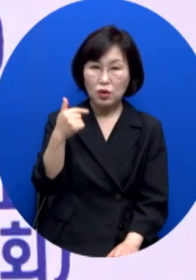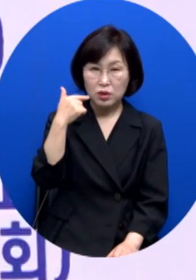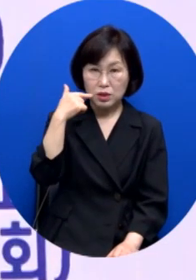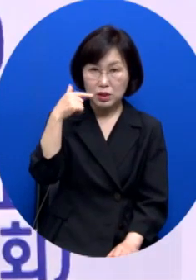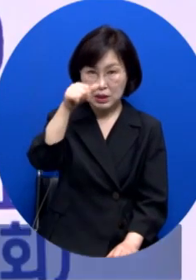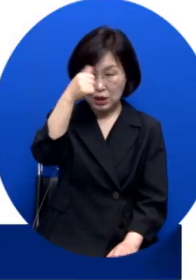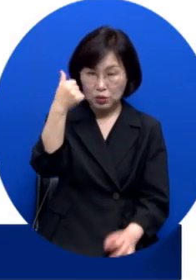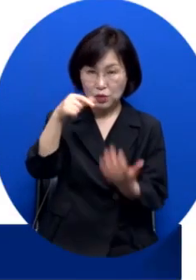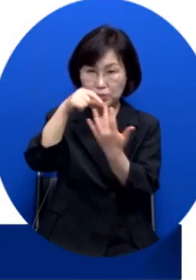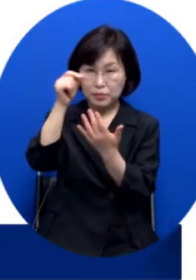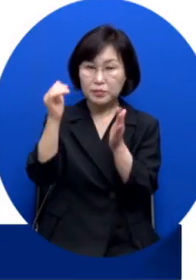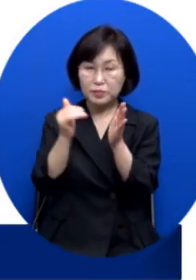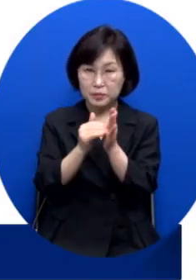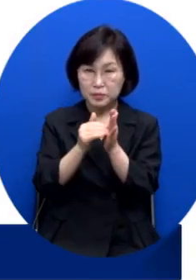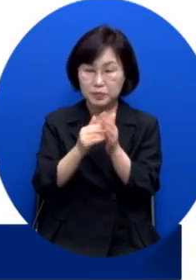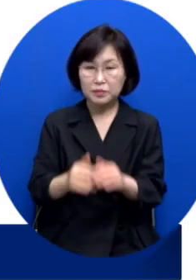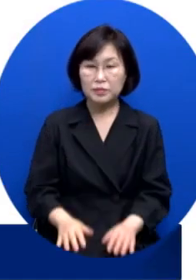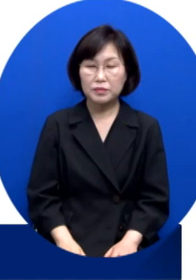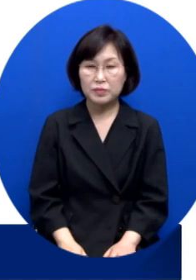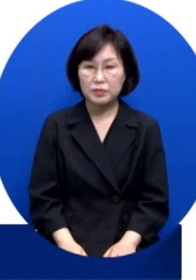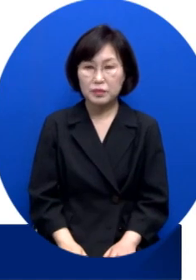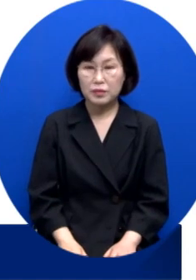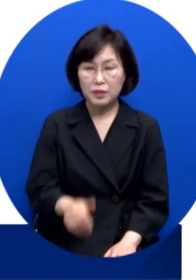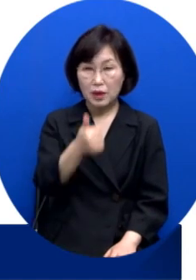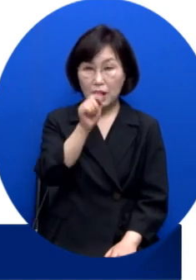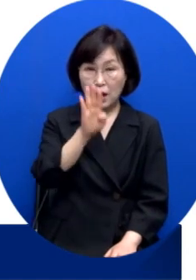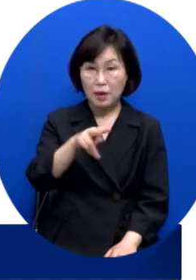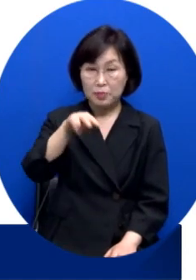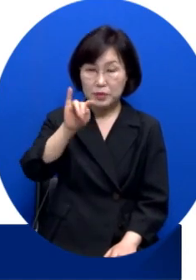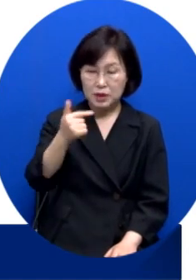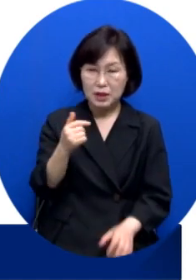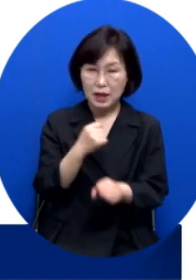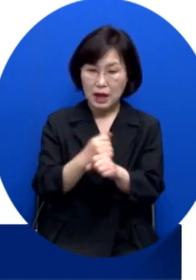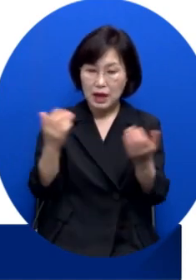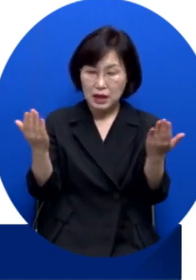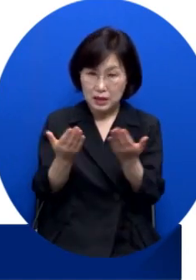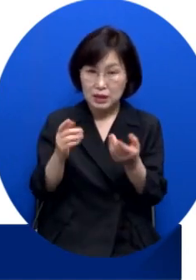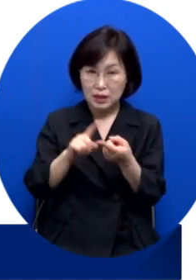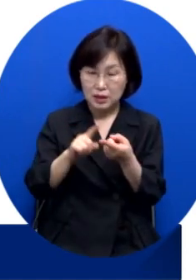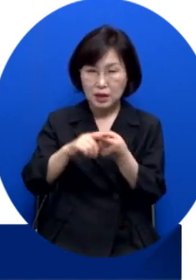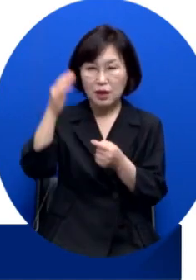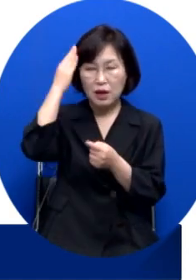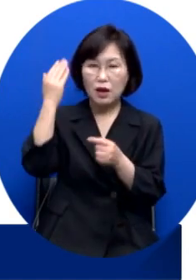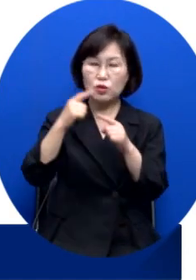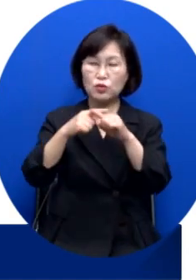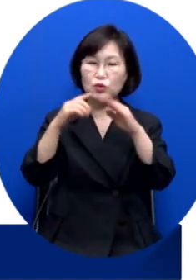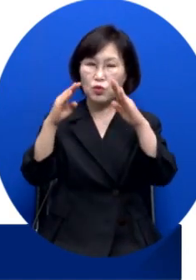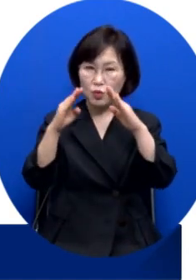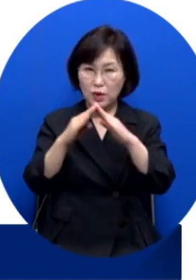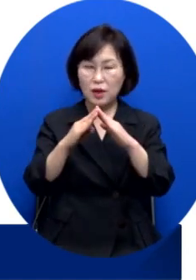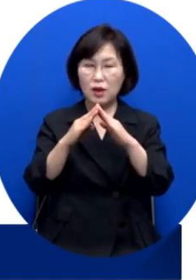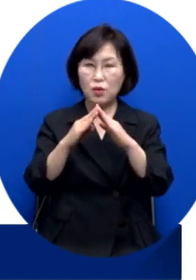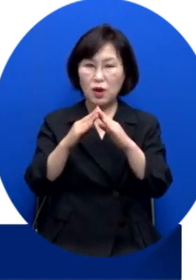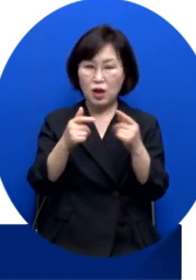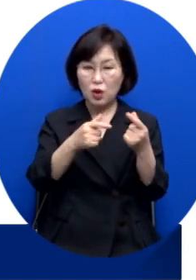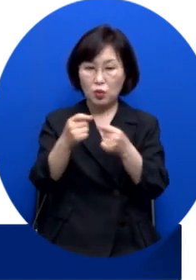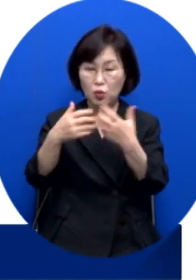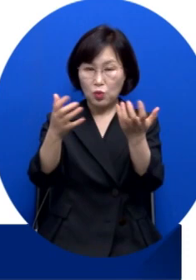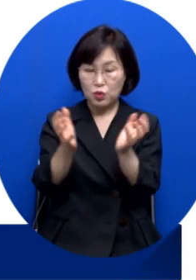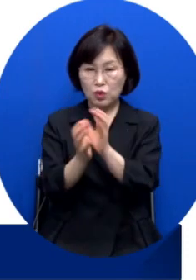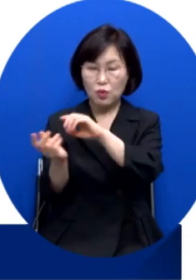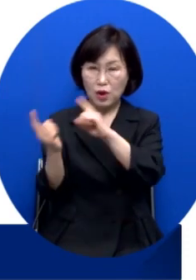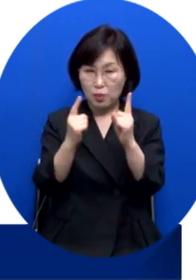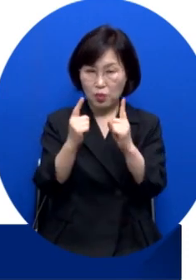이런 합신은 어떻게 무엇을 해나가야 하는가를 한국교회와 또 한국교회의 공공성 회복을